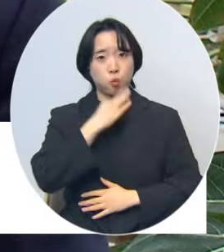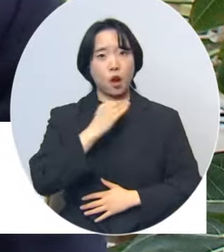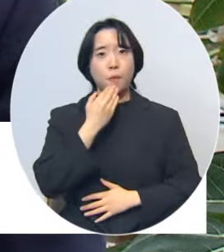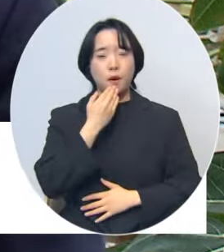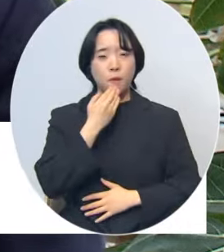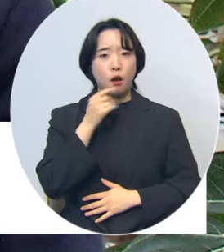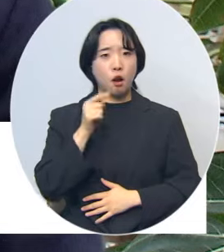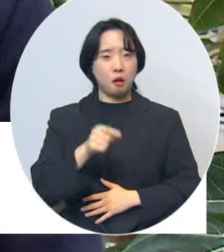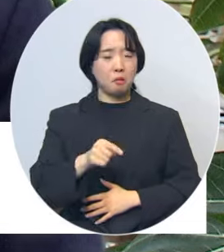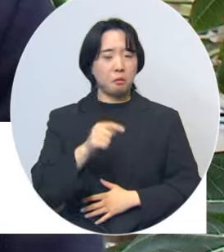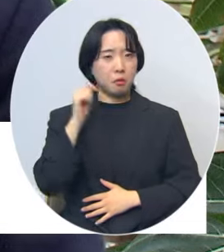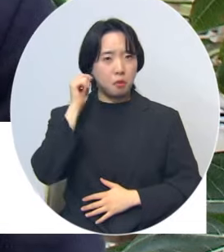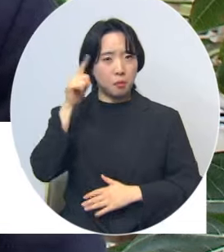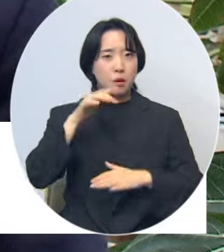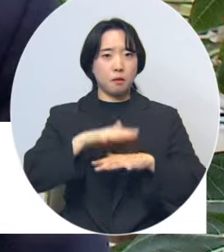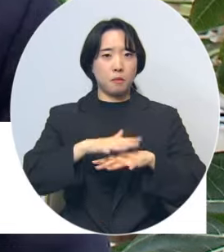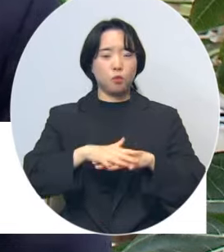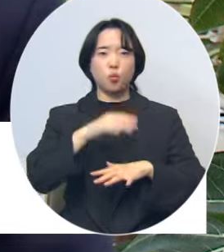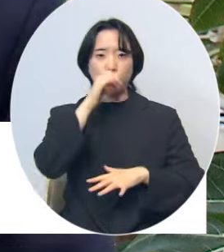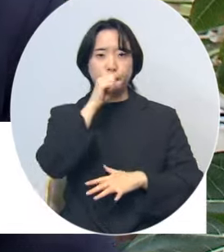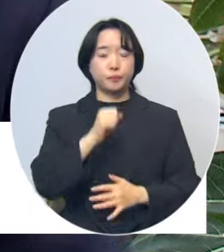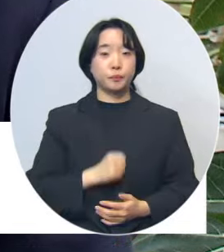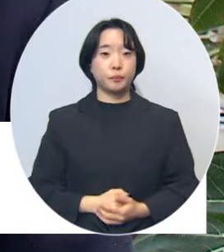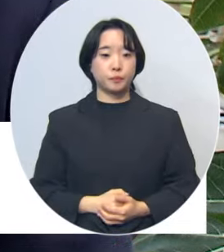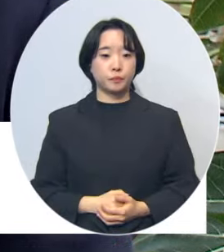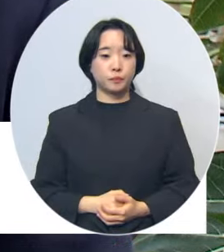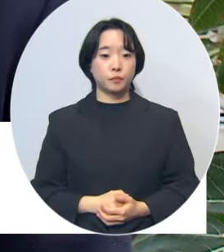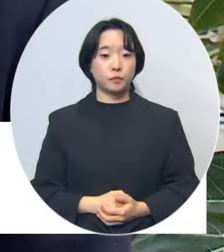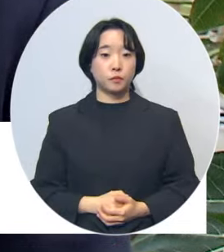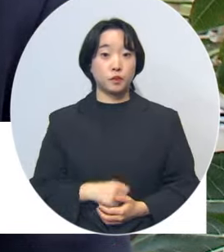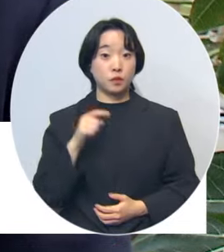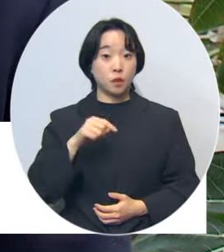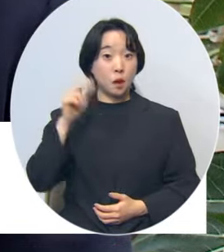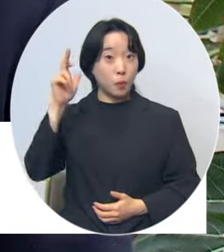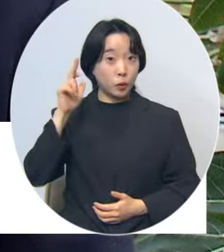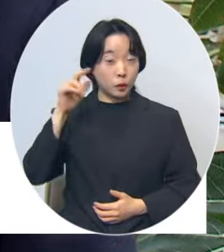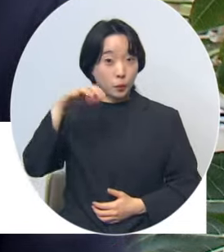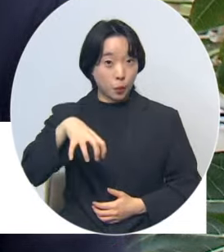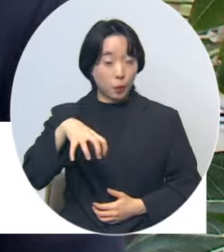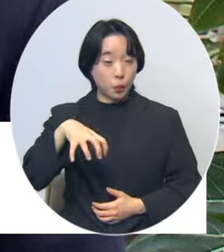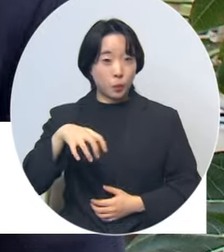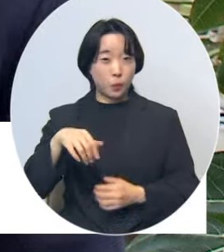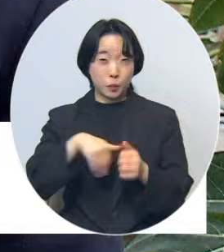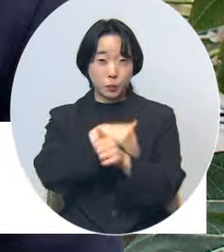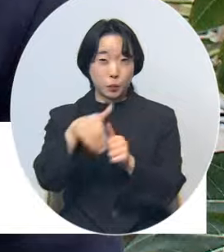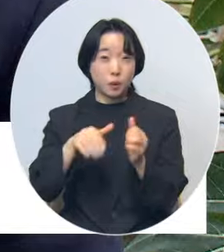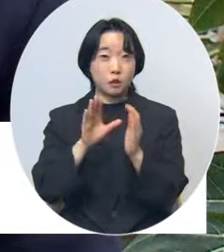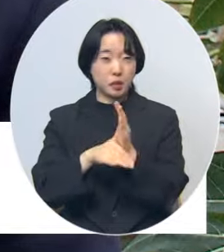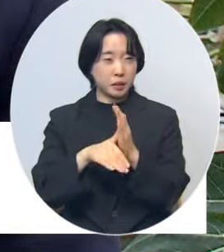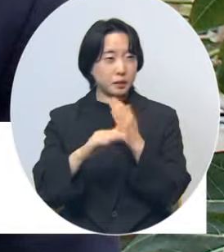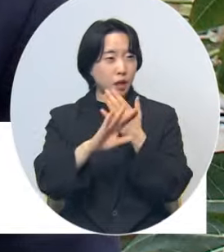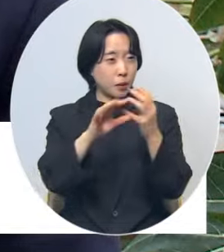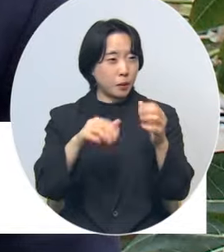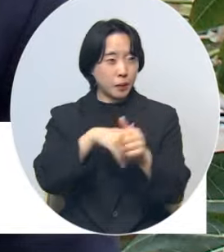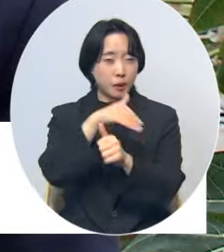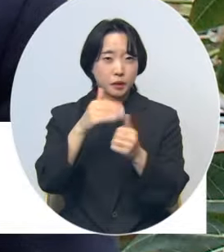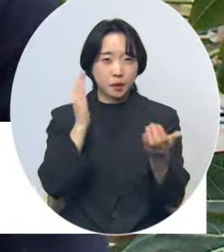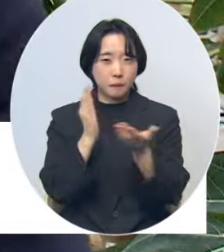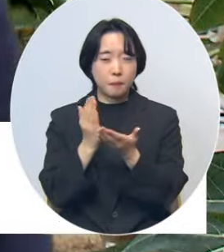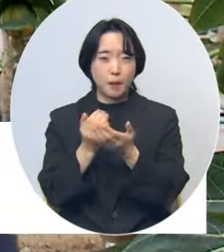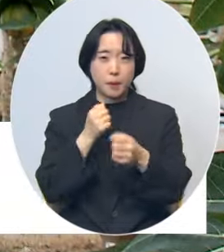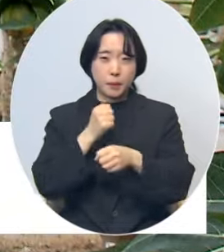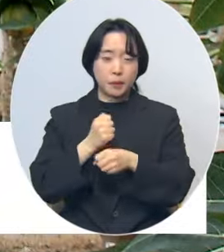하는 그 가능성에 이제 주목을 했고요 포천에서 이걸 구현할 때 환경 변에 맞게끔 맞춤으로